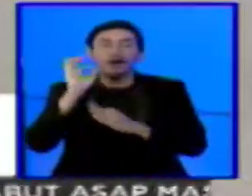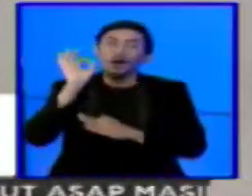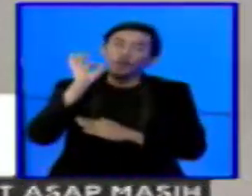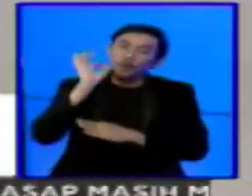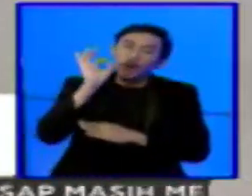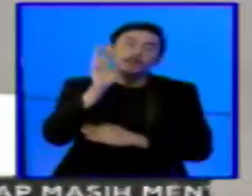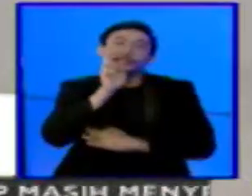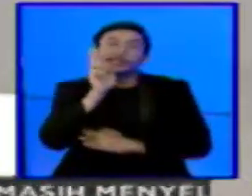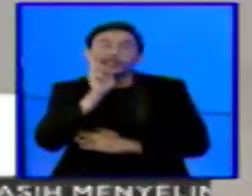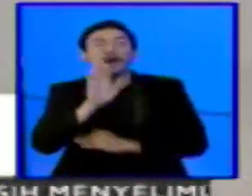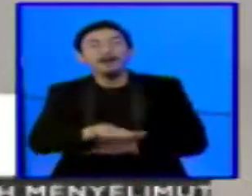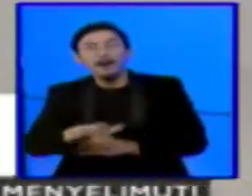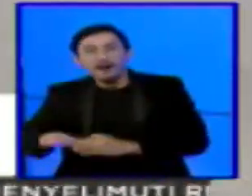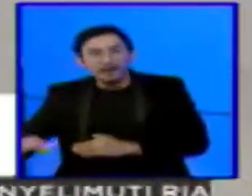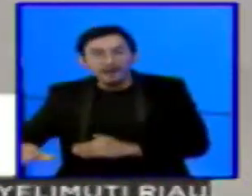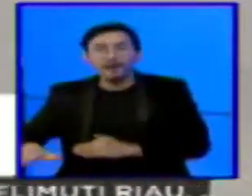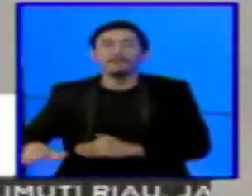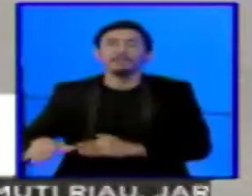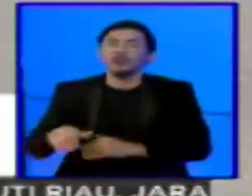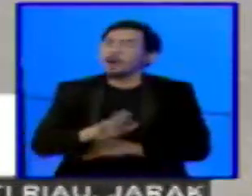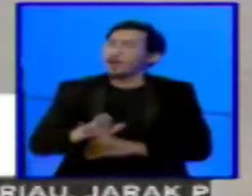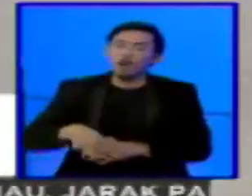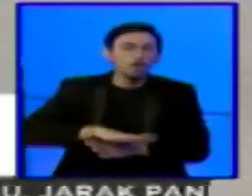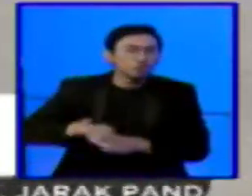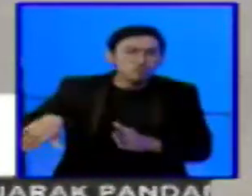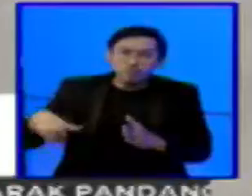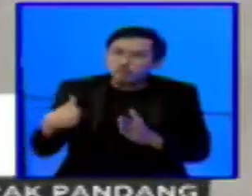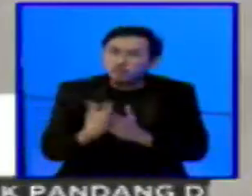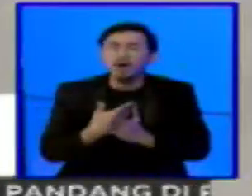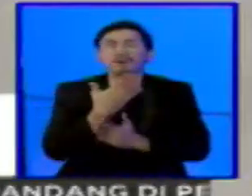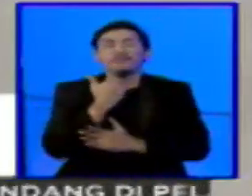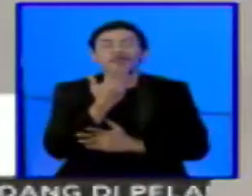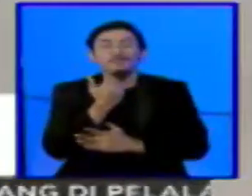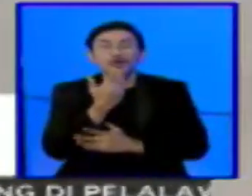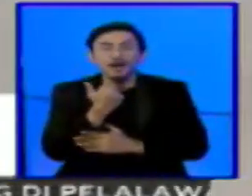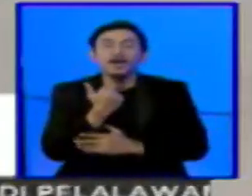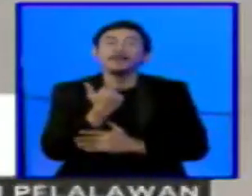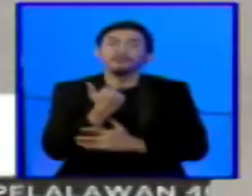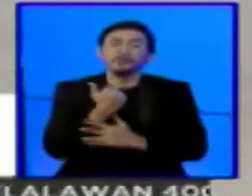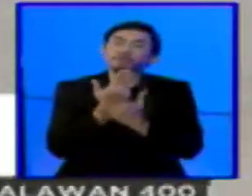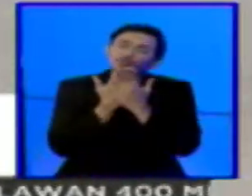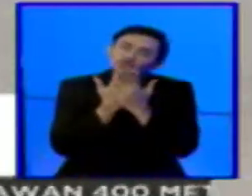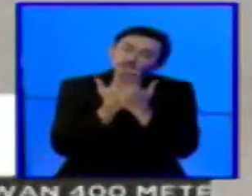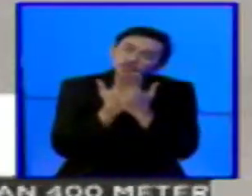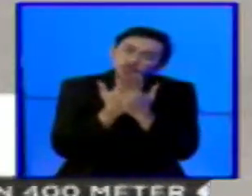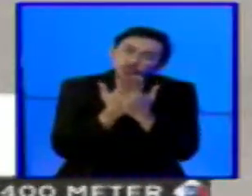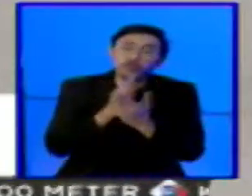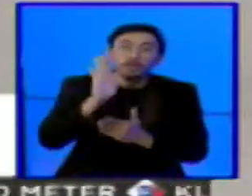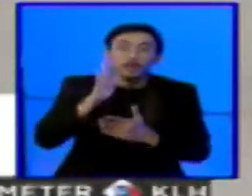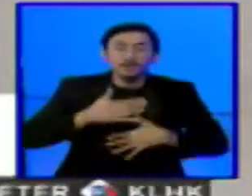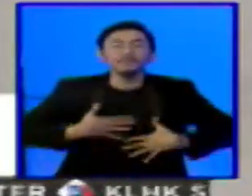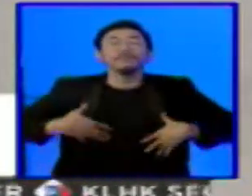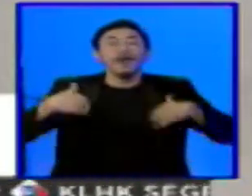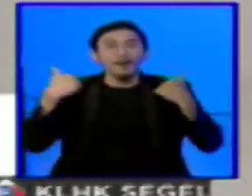istri saya, adik saya, semuanya. Saya mohon doanya untuk keselamatan dan